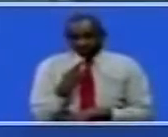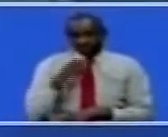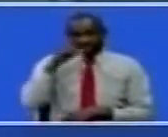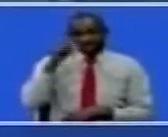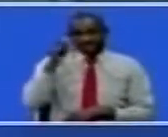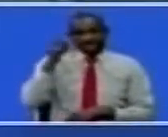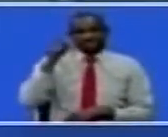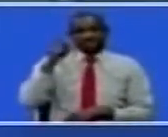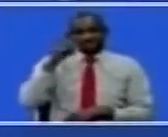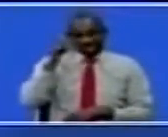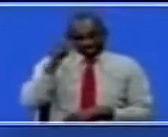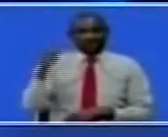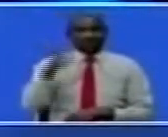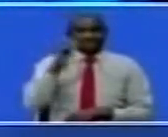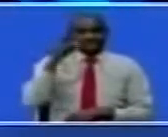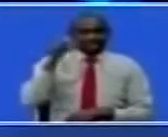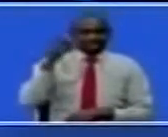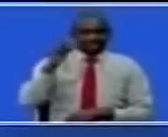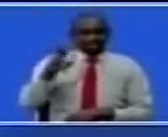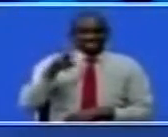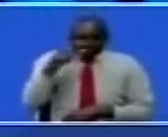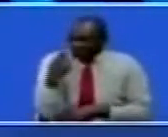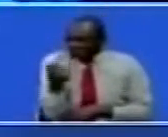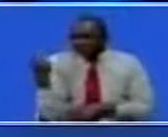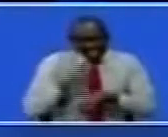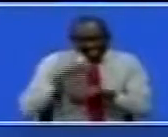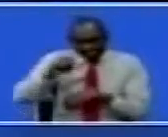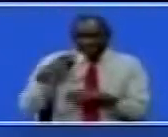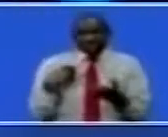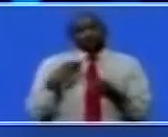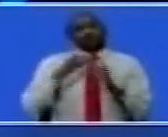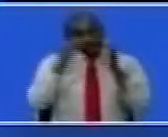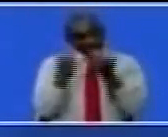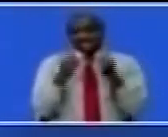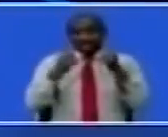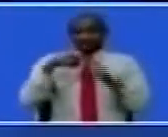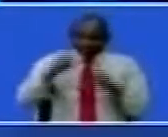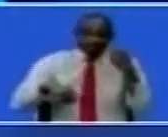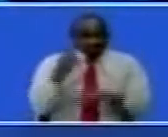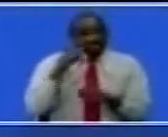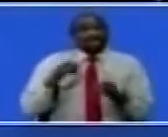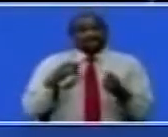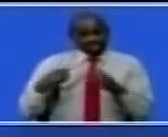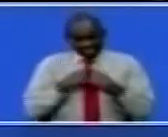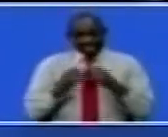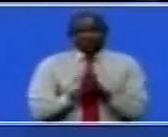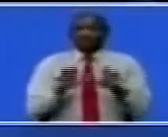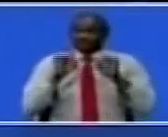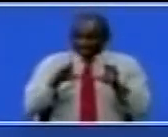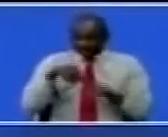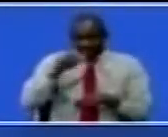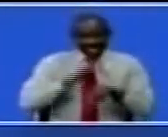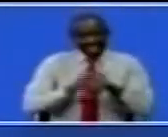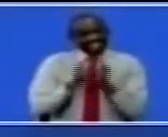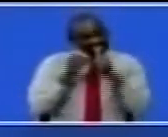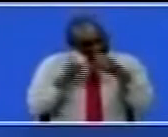Dan Carter. Siku chache baada ya kutuzwa kama mchezaji bora kwenye finali ya kombe la dunia kwenye mechi dhidi ya Australia ambapo alizoa alama